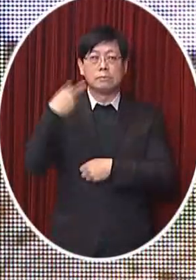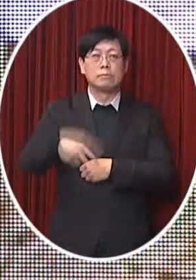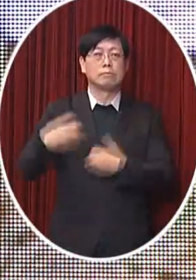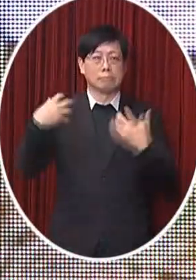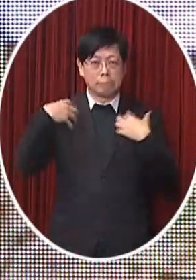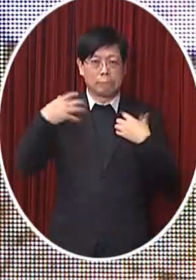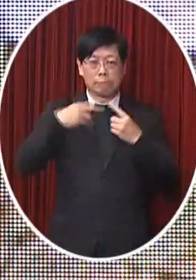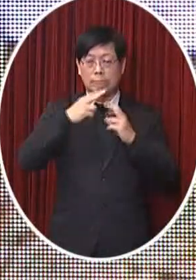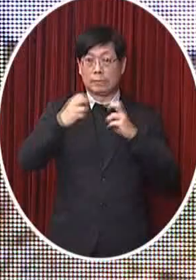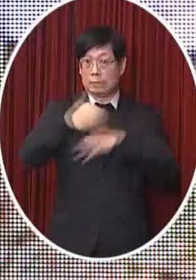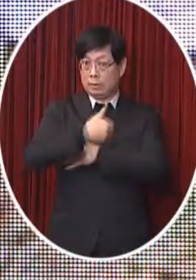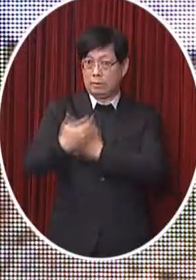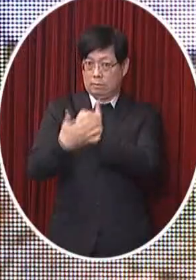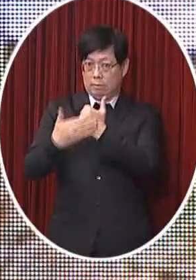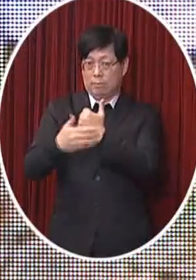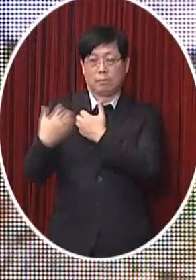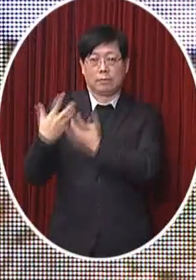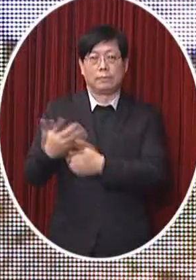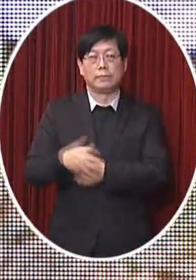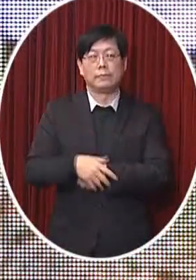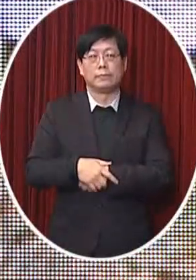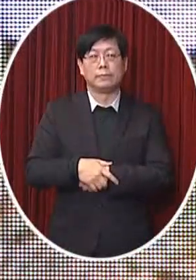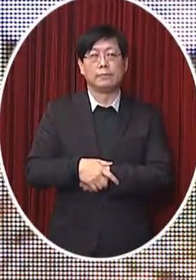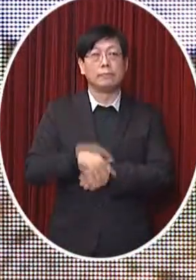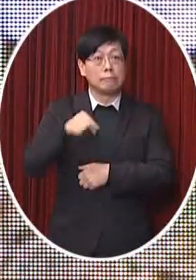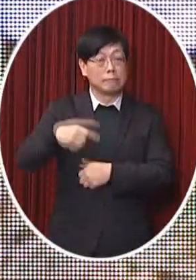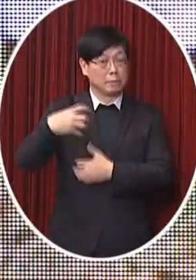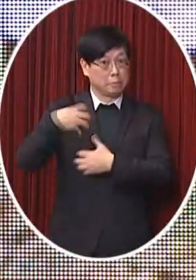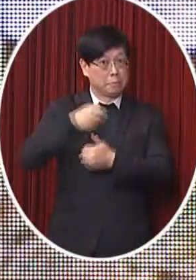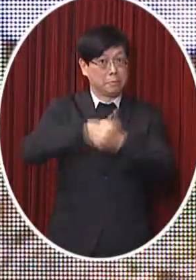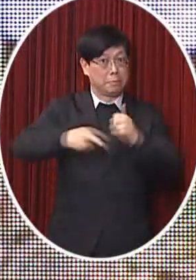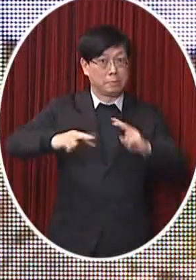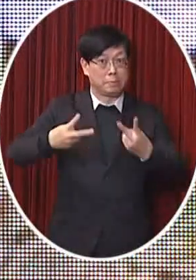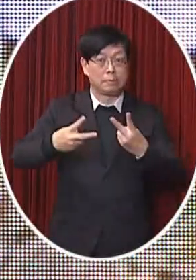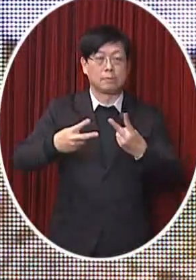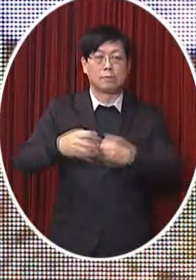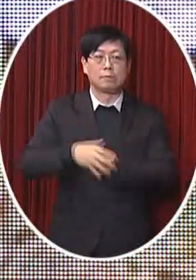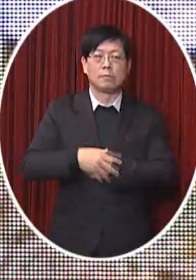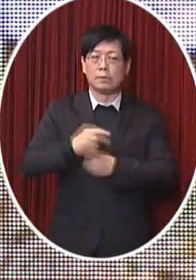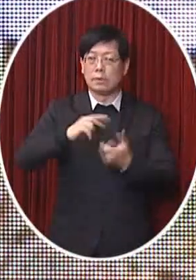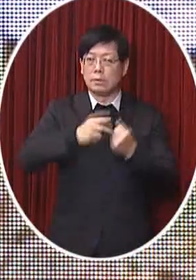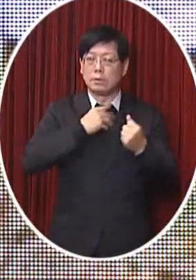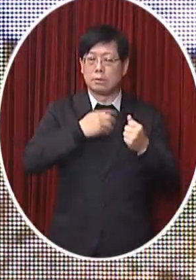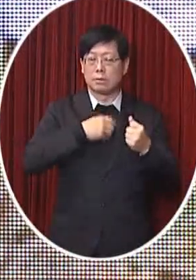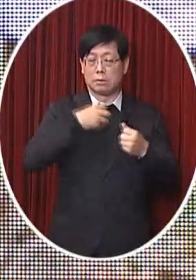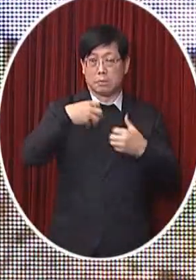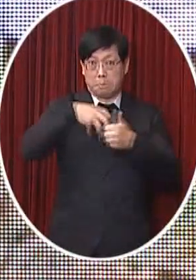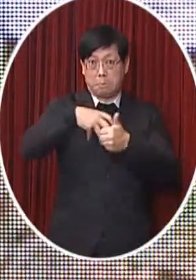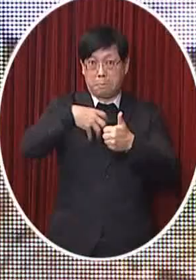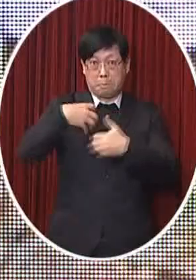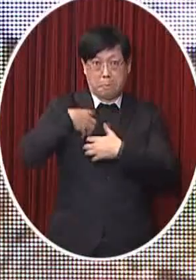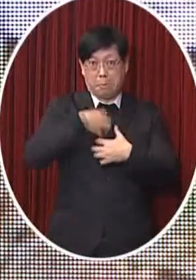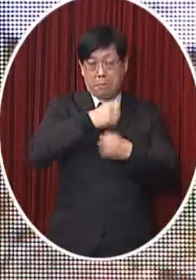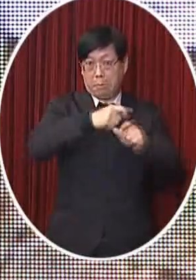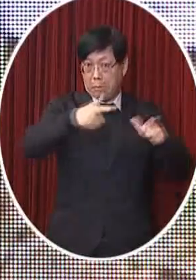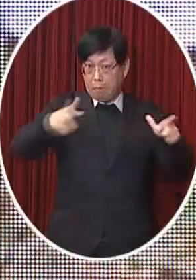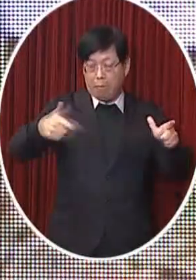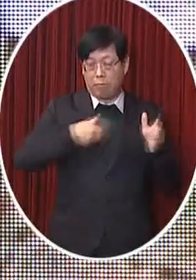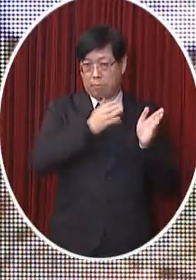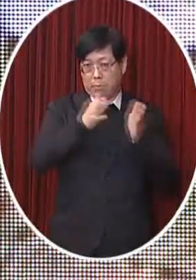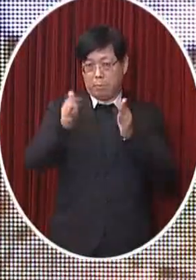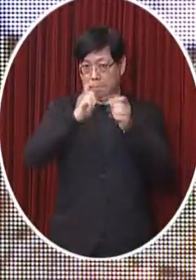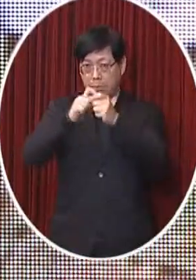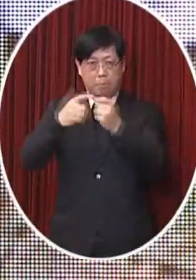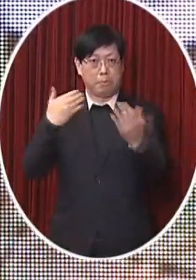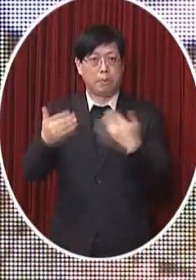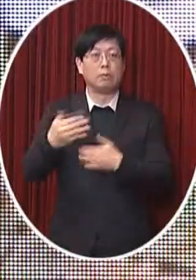责城乡守备的任务。这样的兵力结构的调整，赋予各部队及系统明确的任务，而且